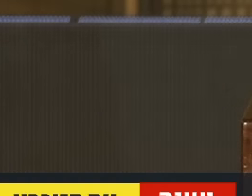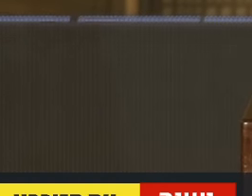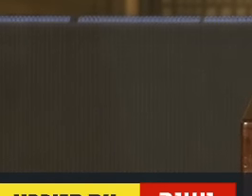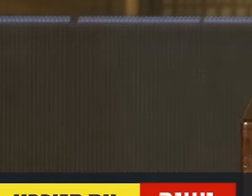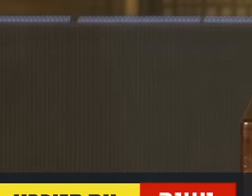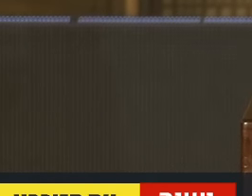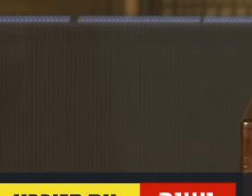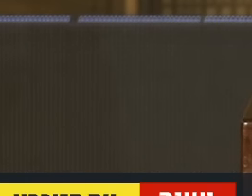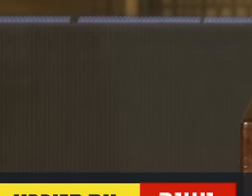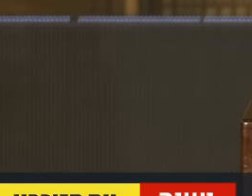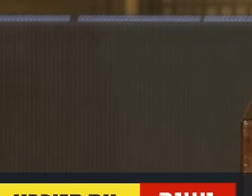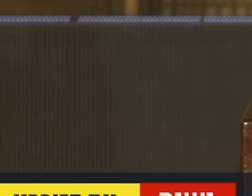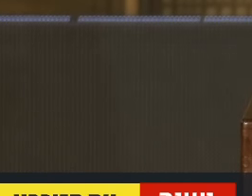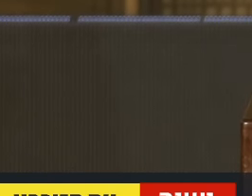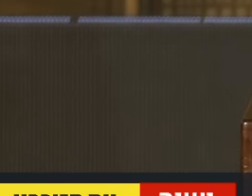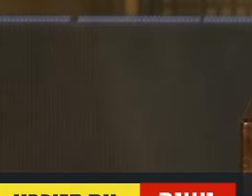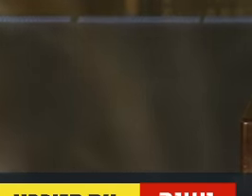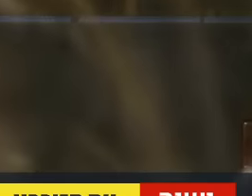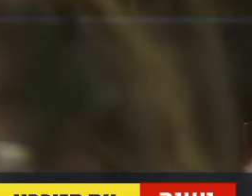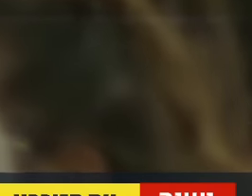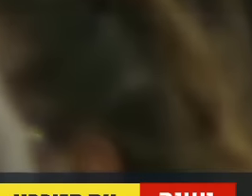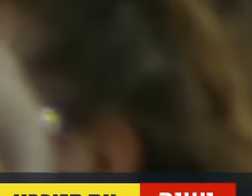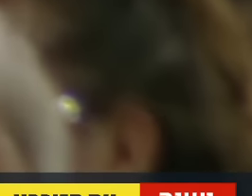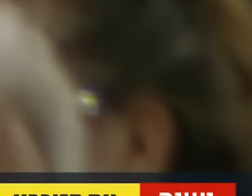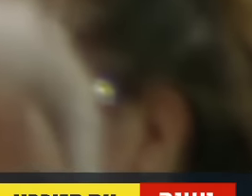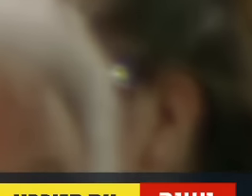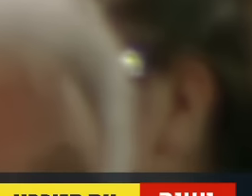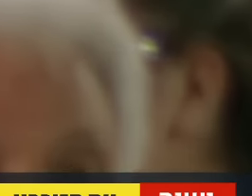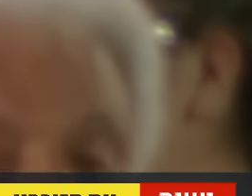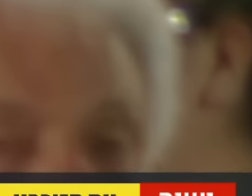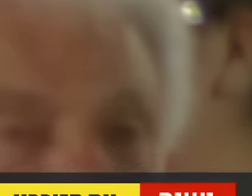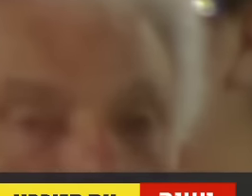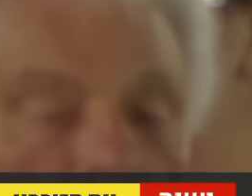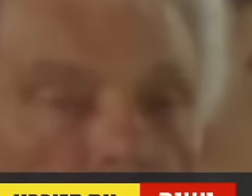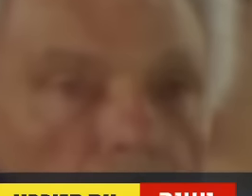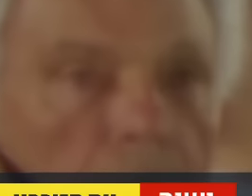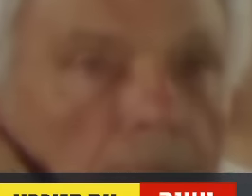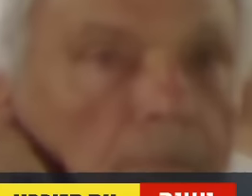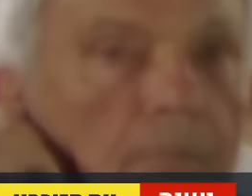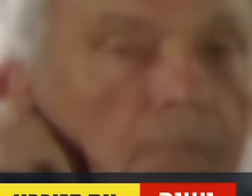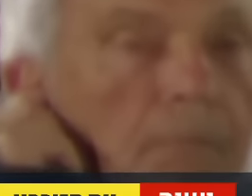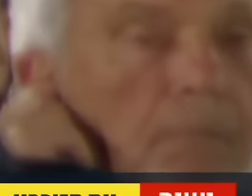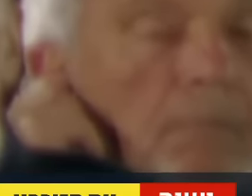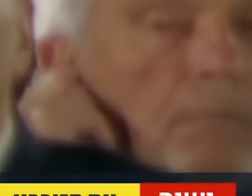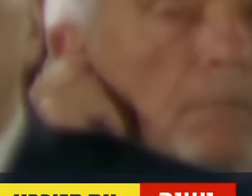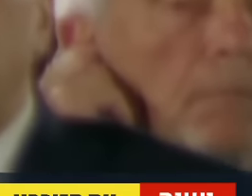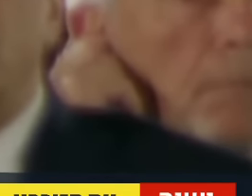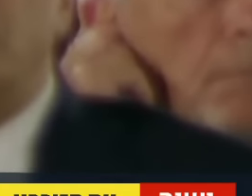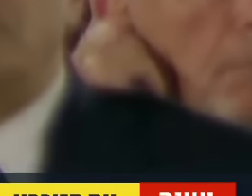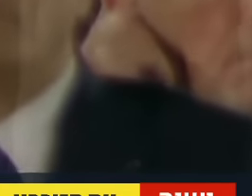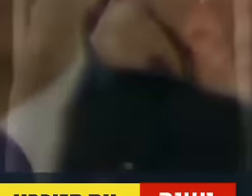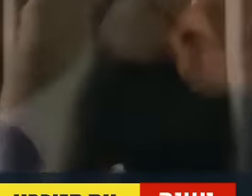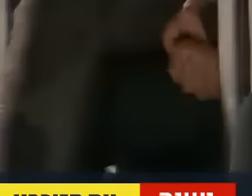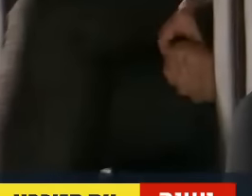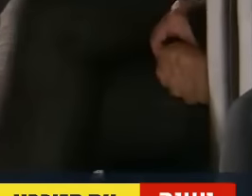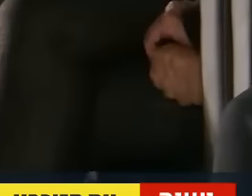מי בחממה ומי ברחובה של עיר. מי במוצב ומי בשדה הקרב, מי בתחנת האוטובוס